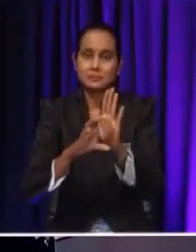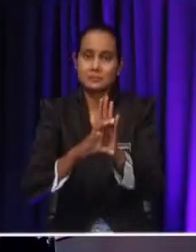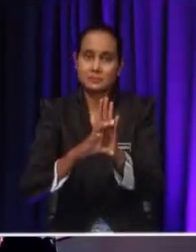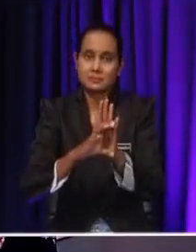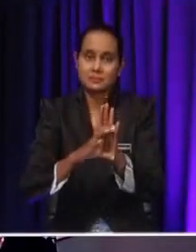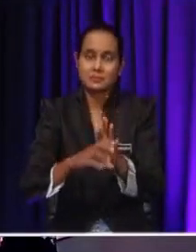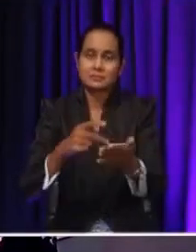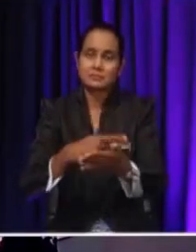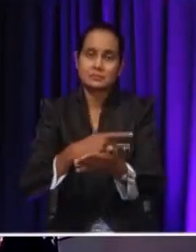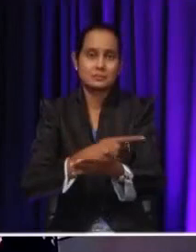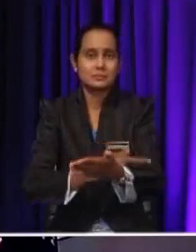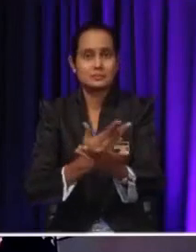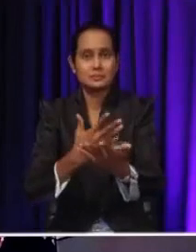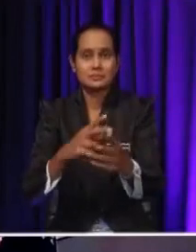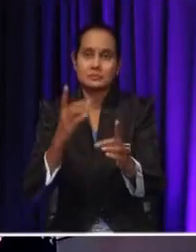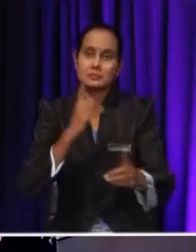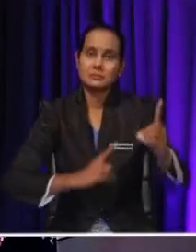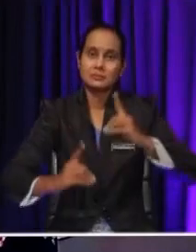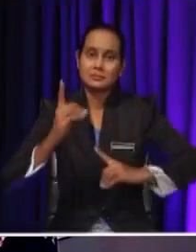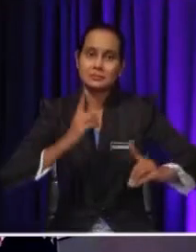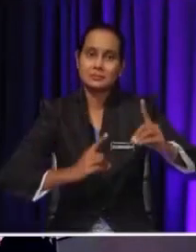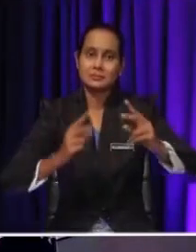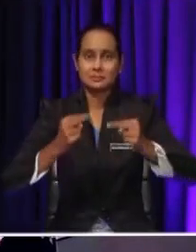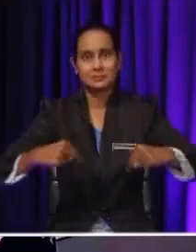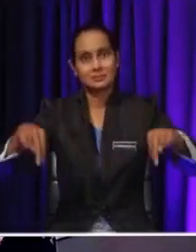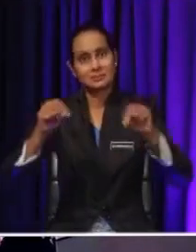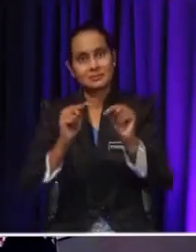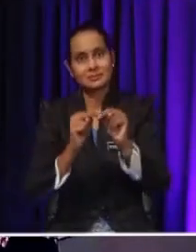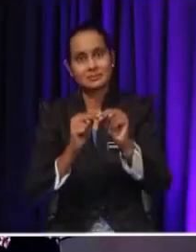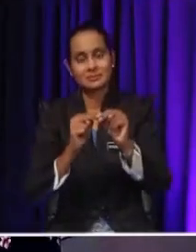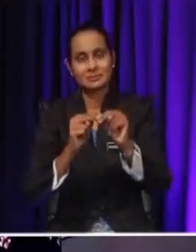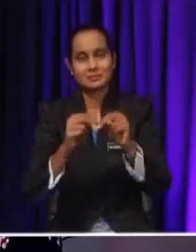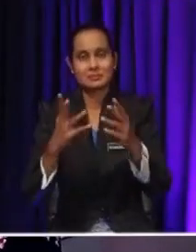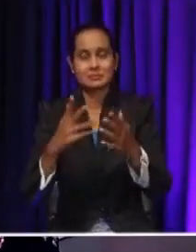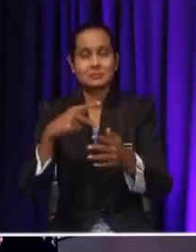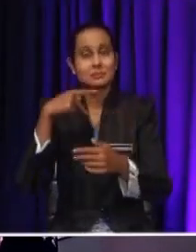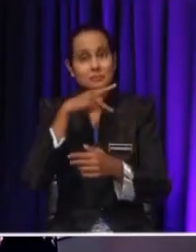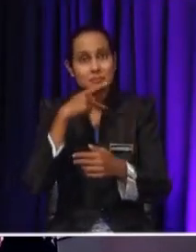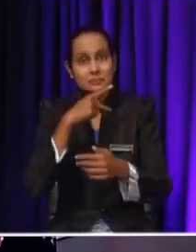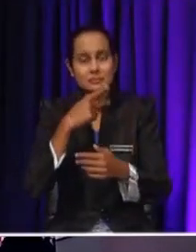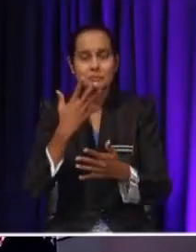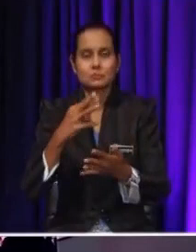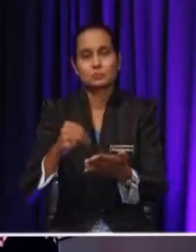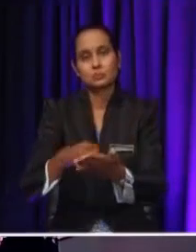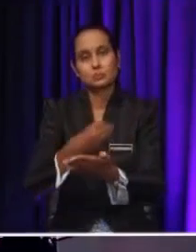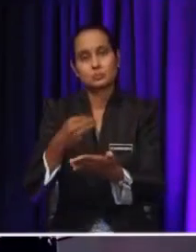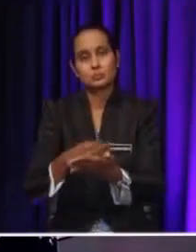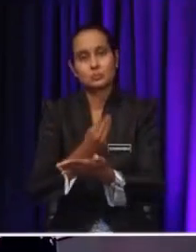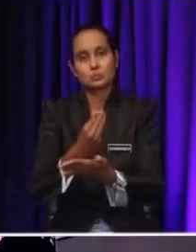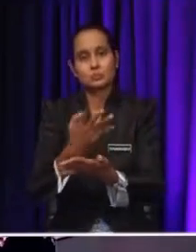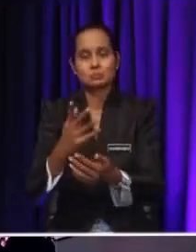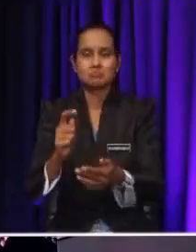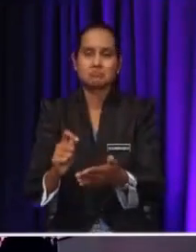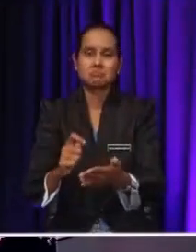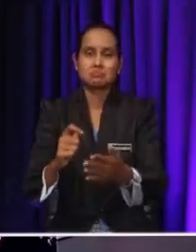drama novel Kalau puisi pula kita ada puisi Ramadan yaitu sajak kita ada puisi tradisional